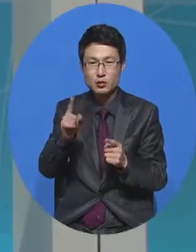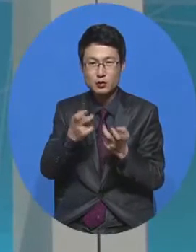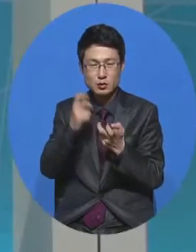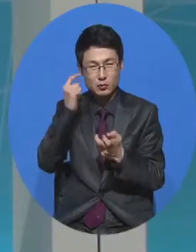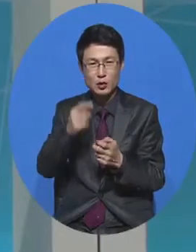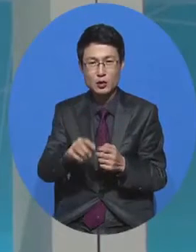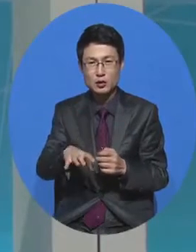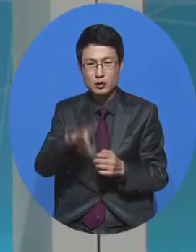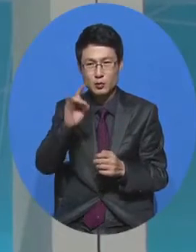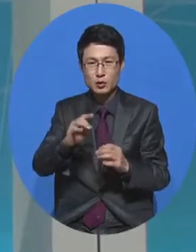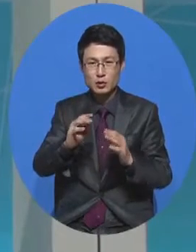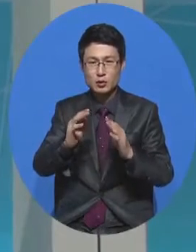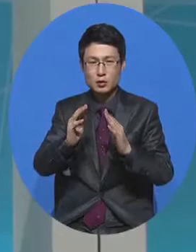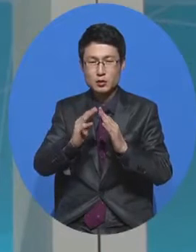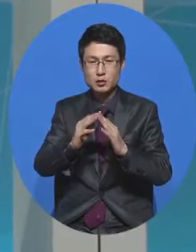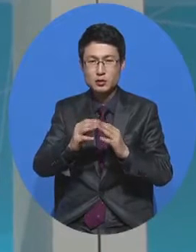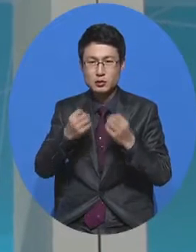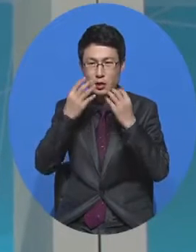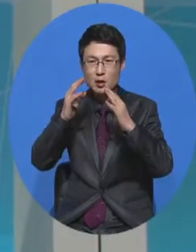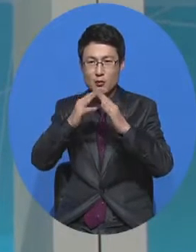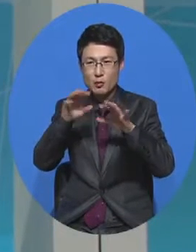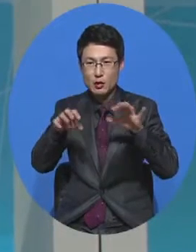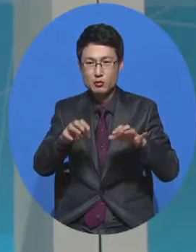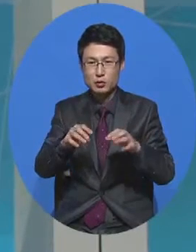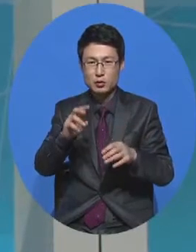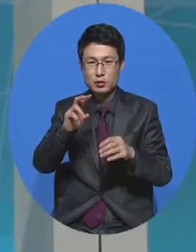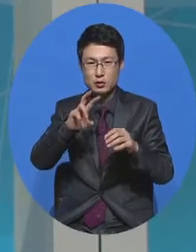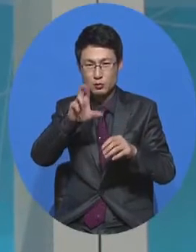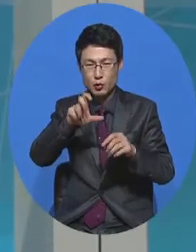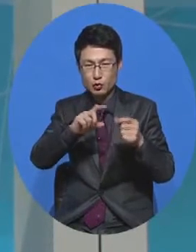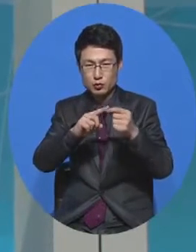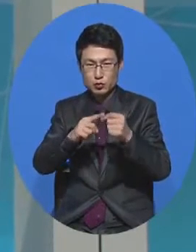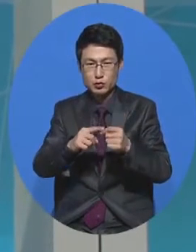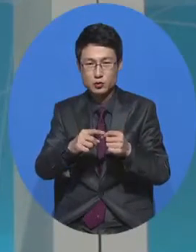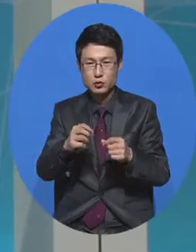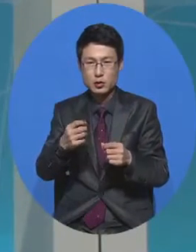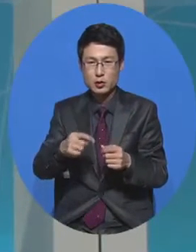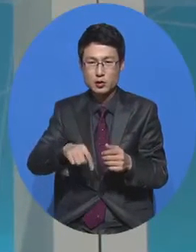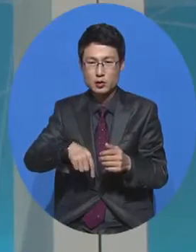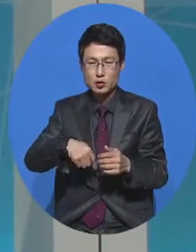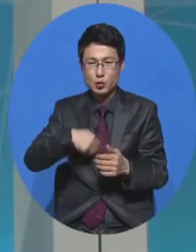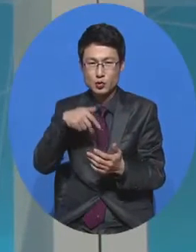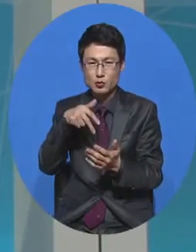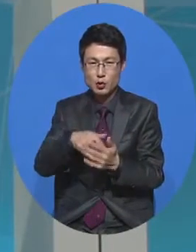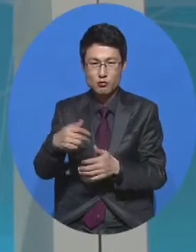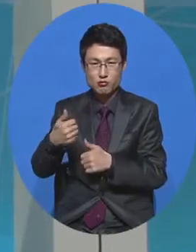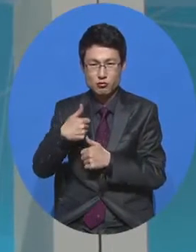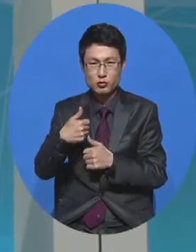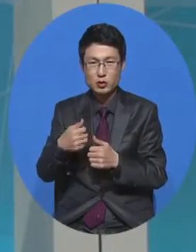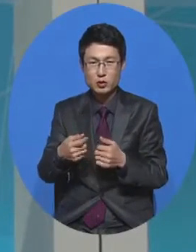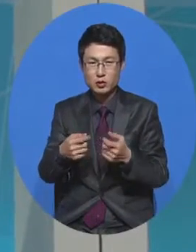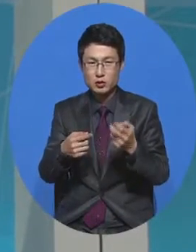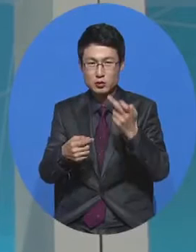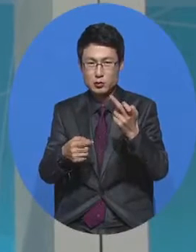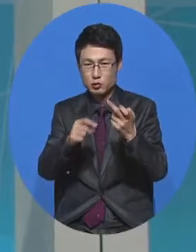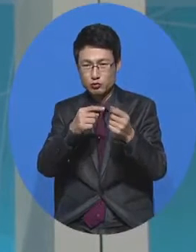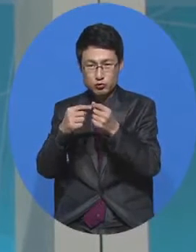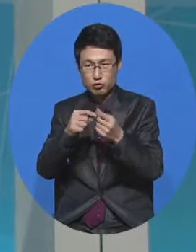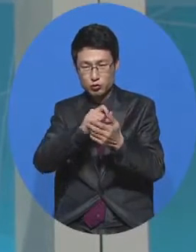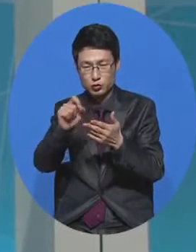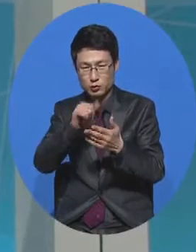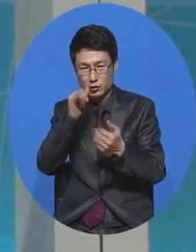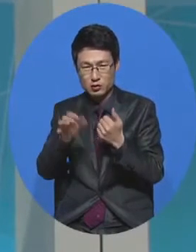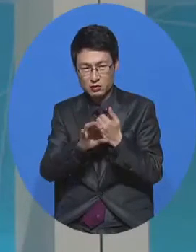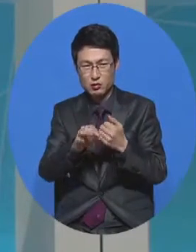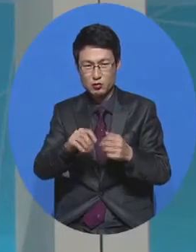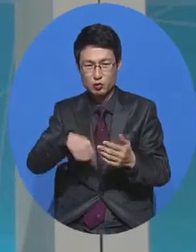새마을운동이 25 2 근데 독립 의용 배우 연구는 12를 소 술 했다고 하는 게 독립운동 설을 그만큼 축소했다는